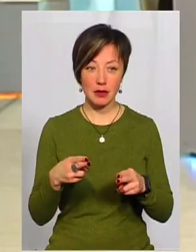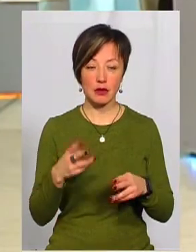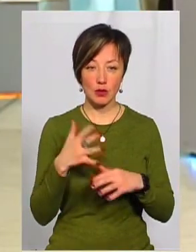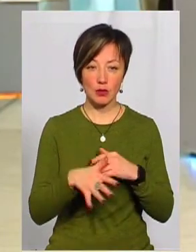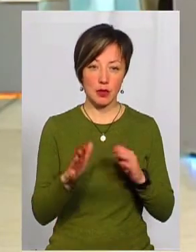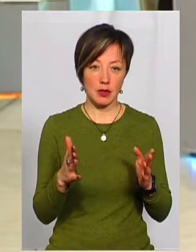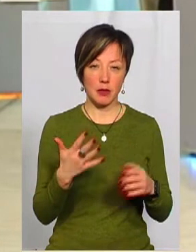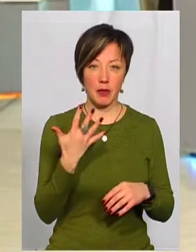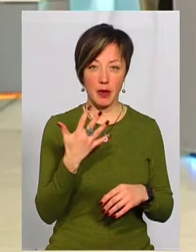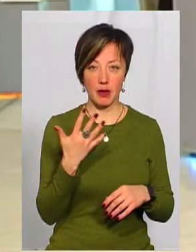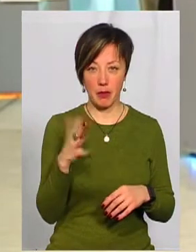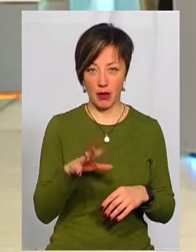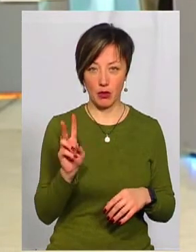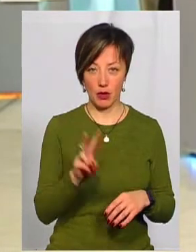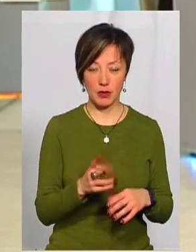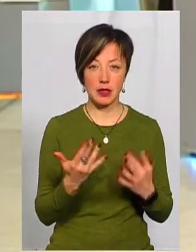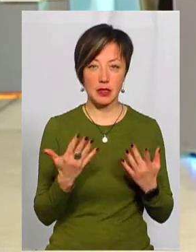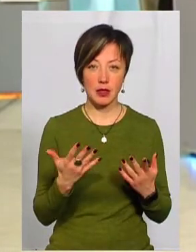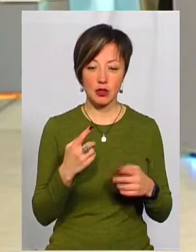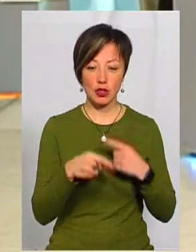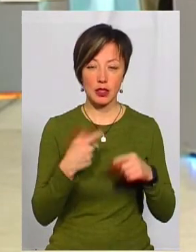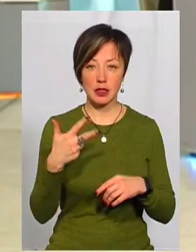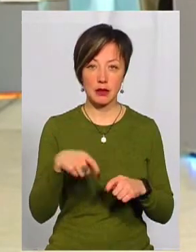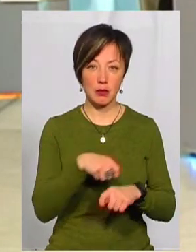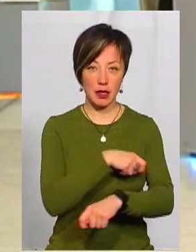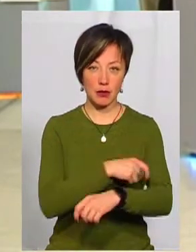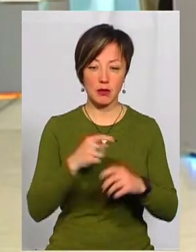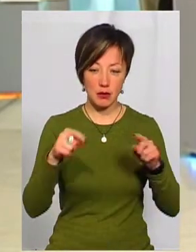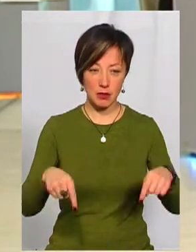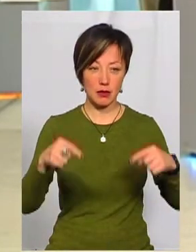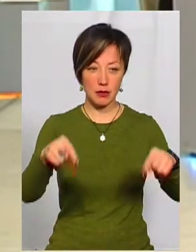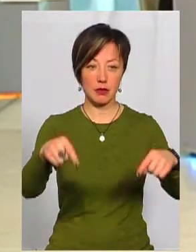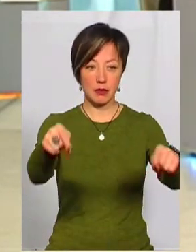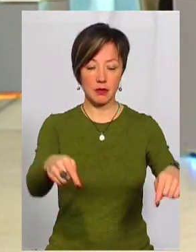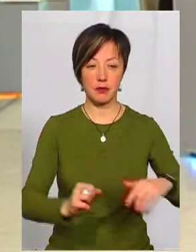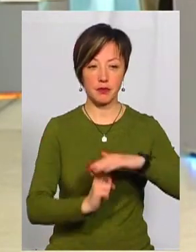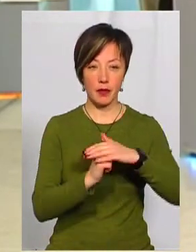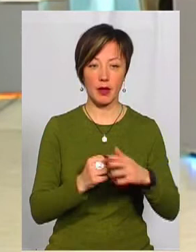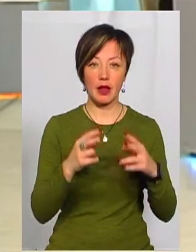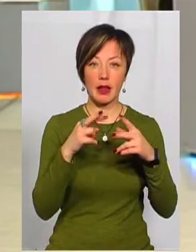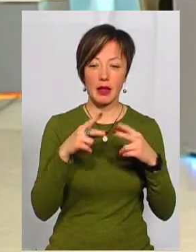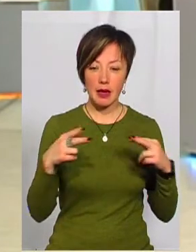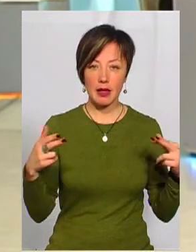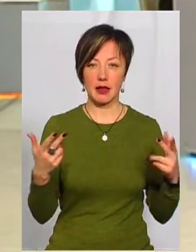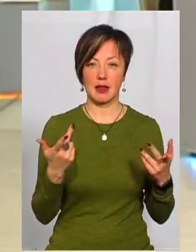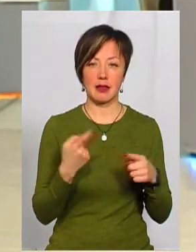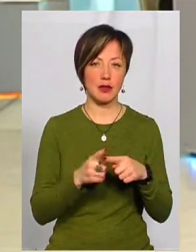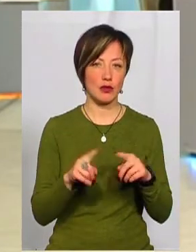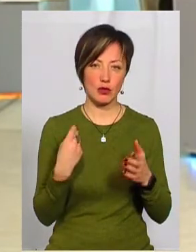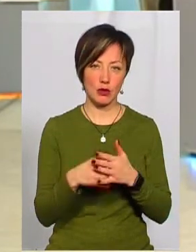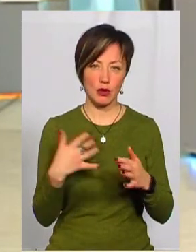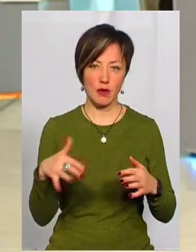промежутку вартувала тільки тих 5 тролейбусів. Угу. А скільки через 30 метрів потрібно поставити стояки? Контактний дріт, він мідний, це